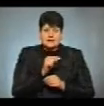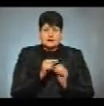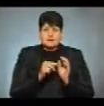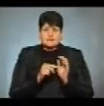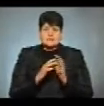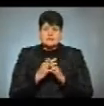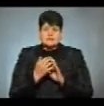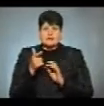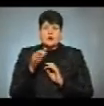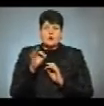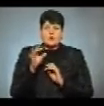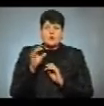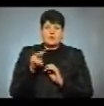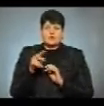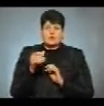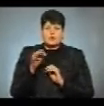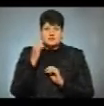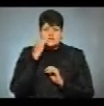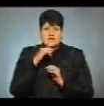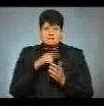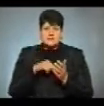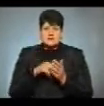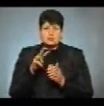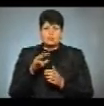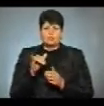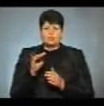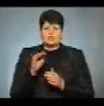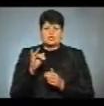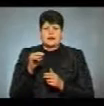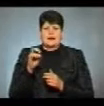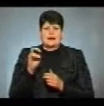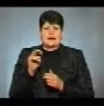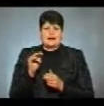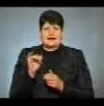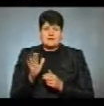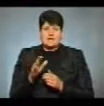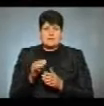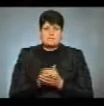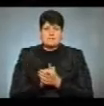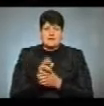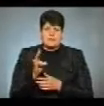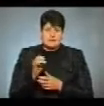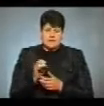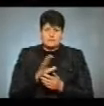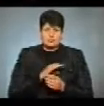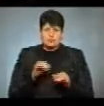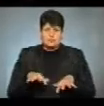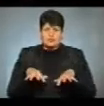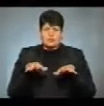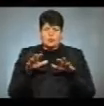села Голгочі, Старе місто, Мужилів, Новосілка, Юстинівка і Мирне. Було підтоплено